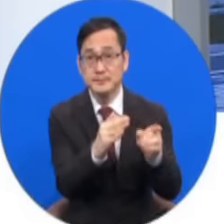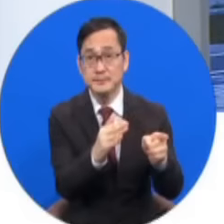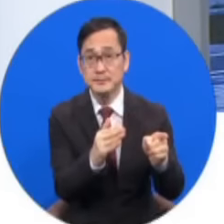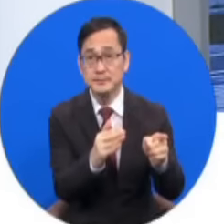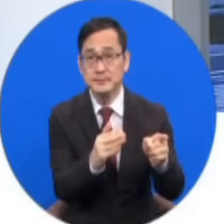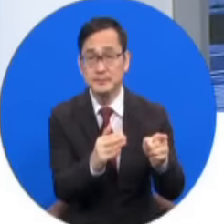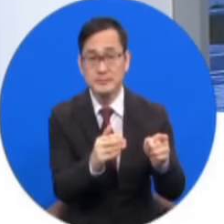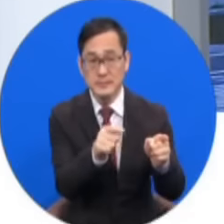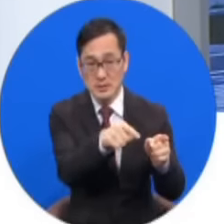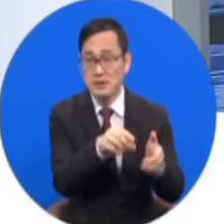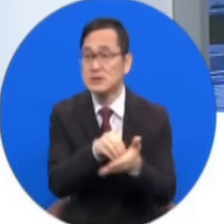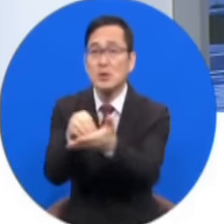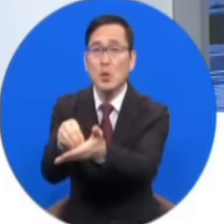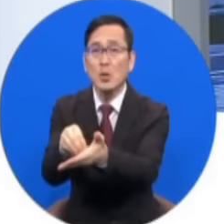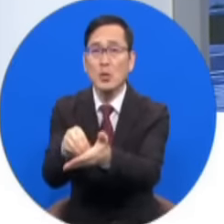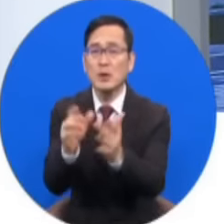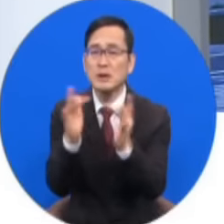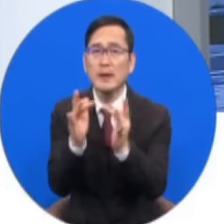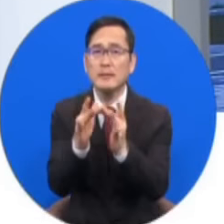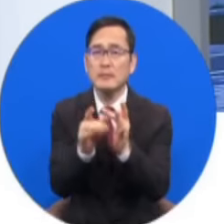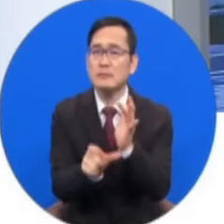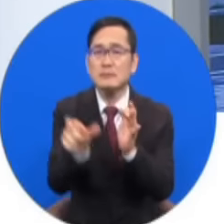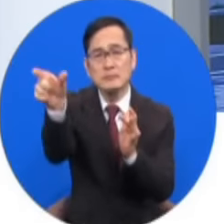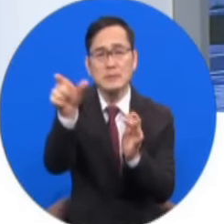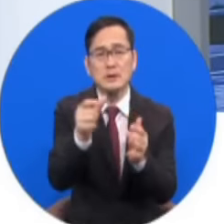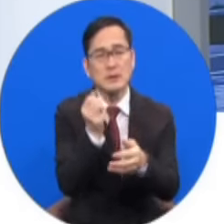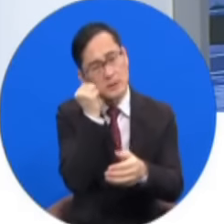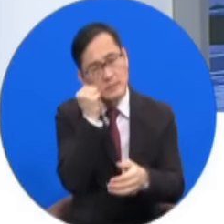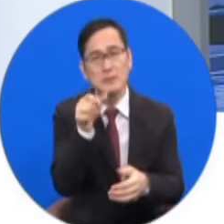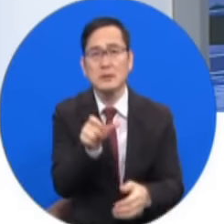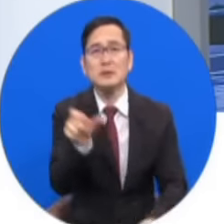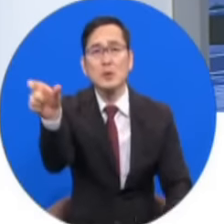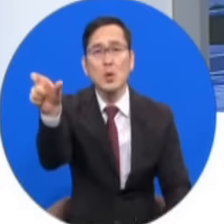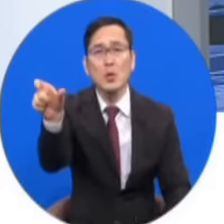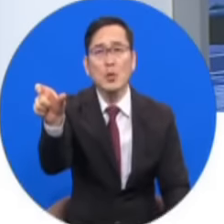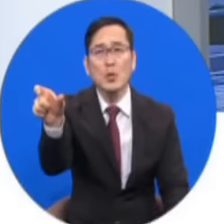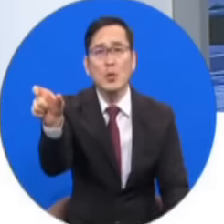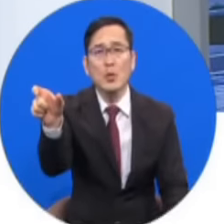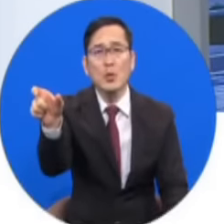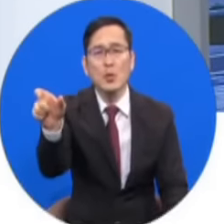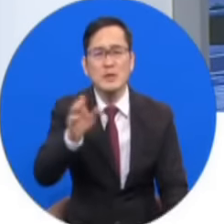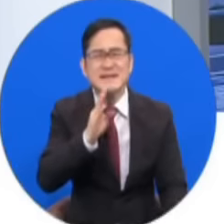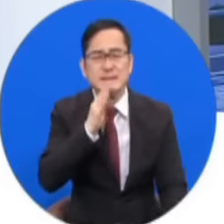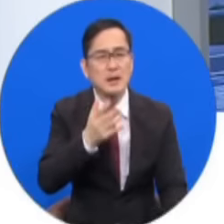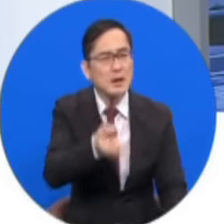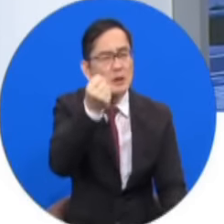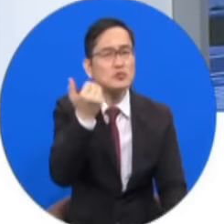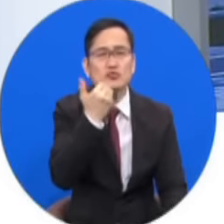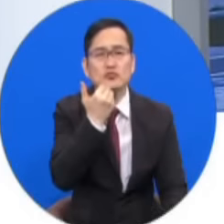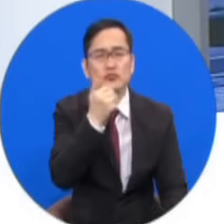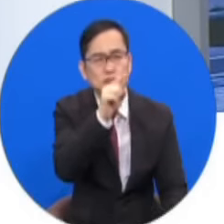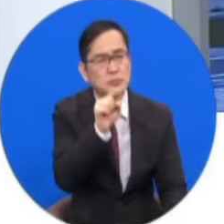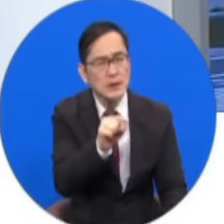어플에 등록을 한 그 자체가 어찌 보면 그러면 그건 소유자가 누구냐 실제 소유는 누구